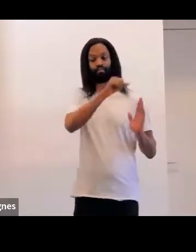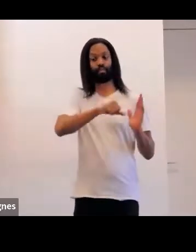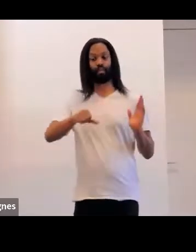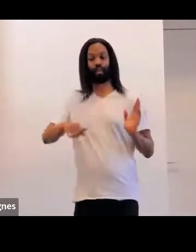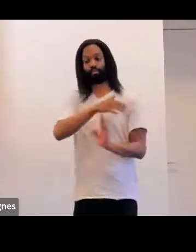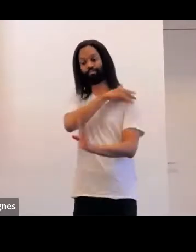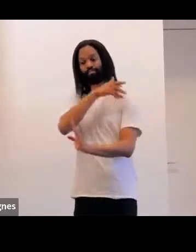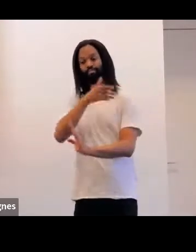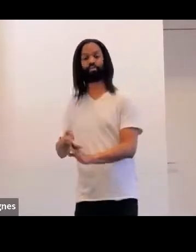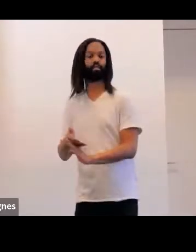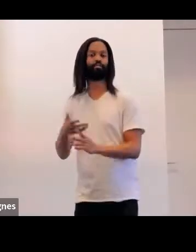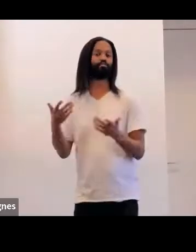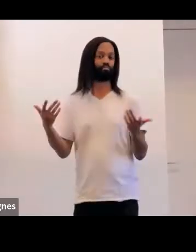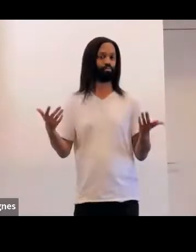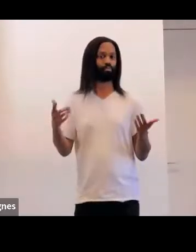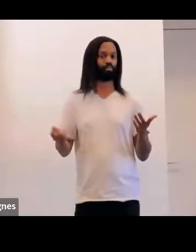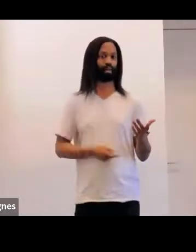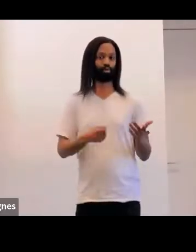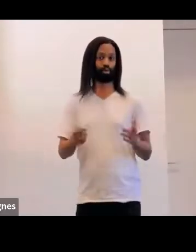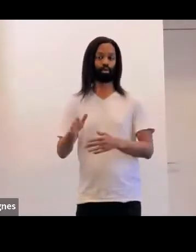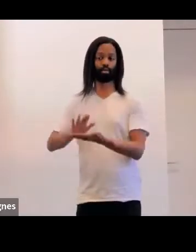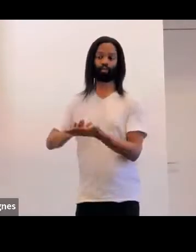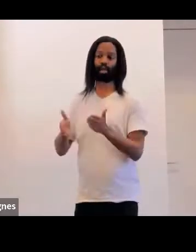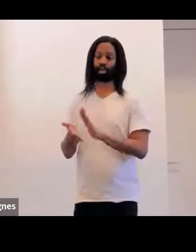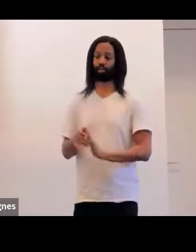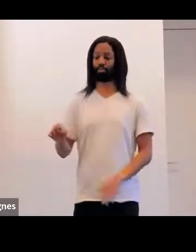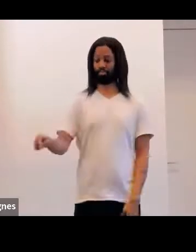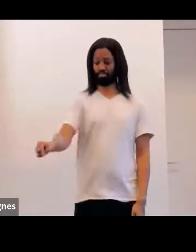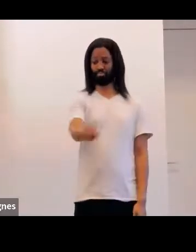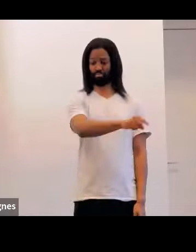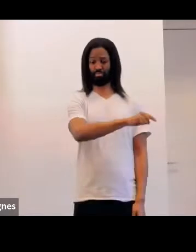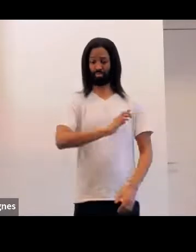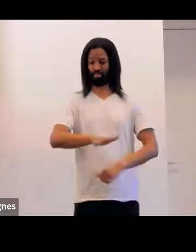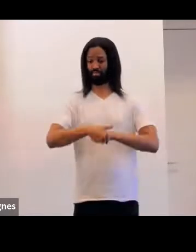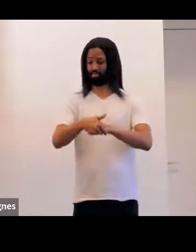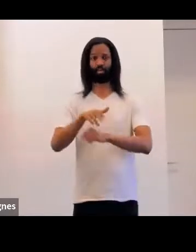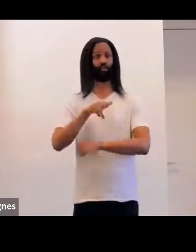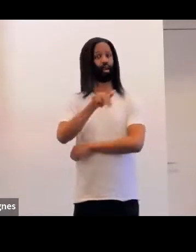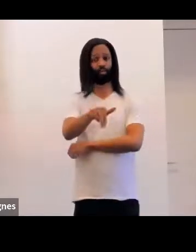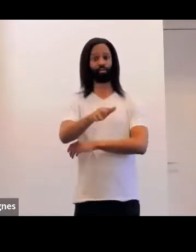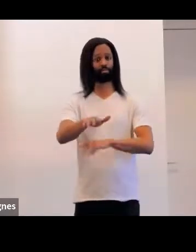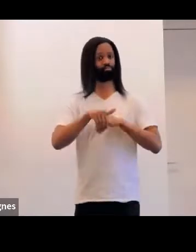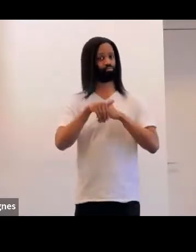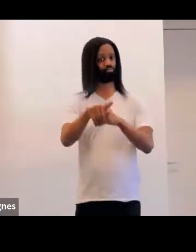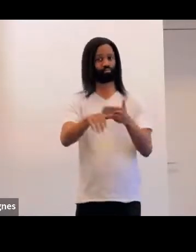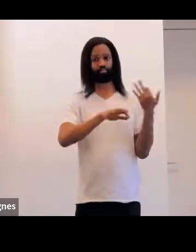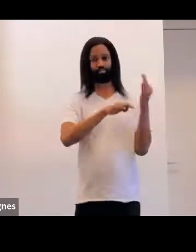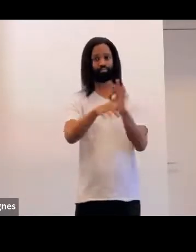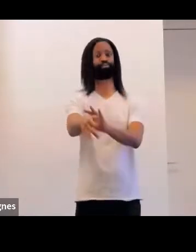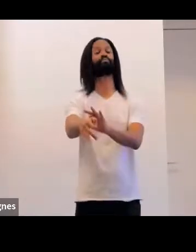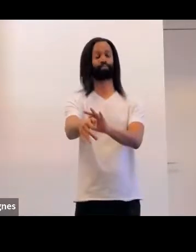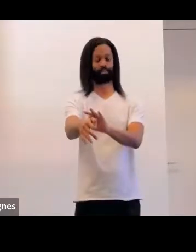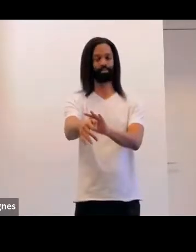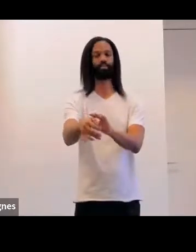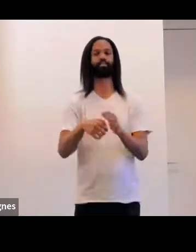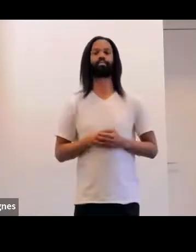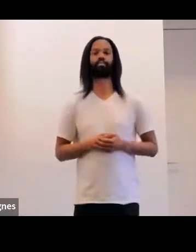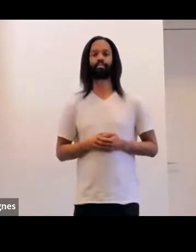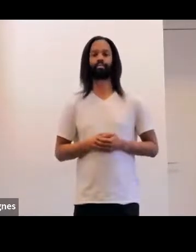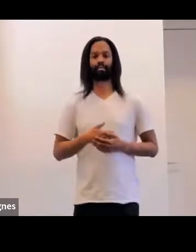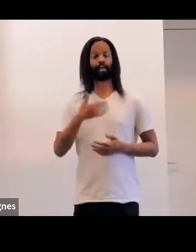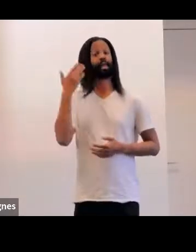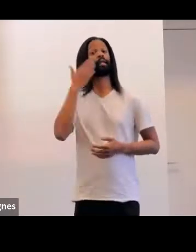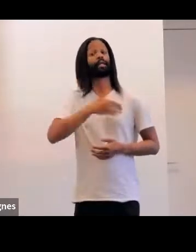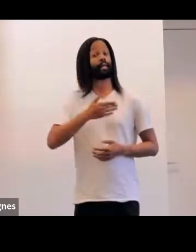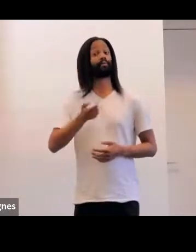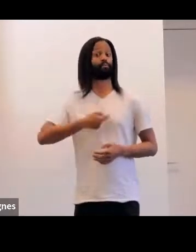aux côtés des associations. Et puis, je dis depuis plusieurs mois, mais la réalité, c'est aussi que nous avons une longue tradition